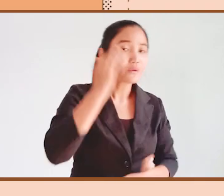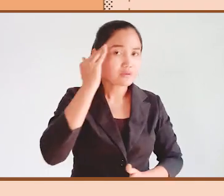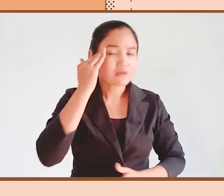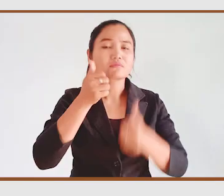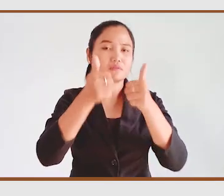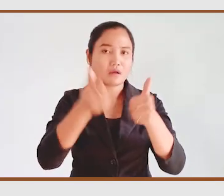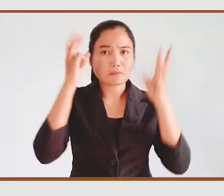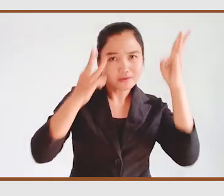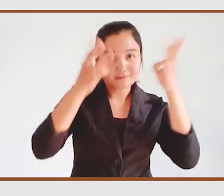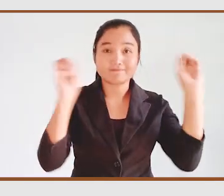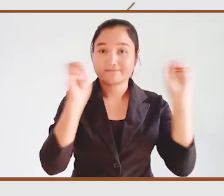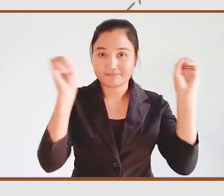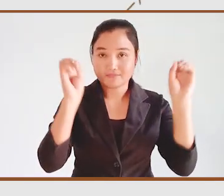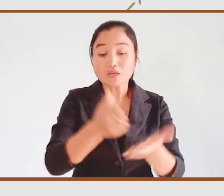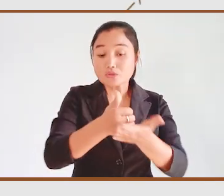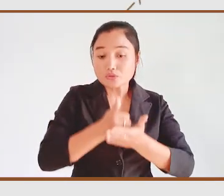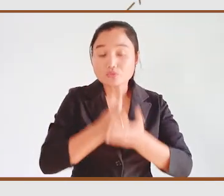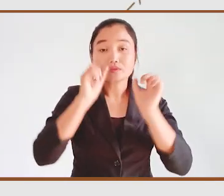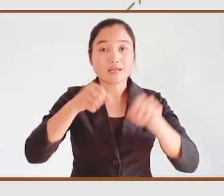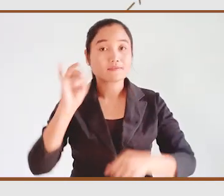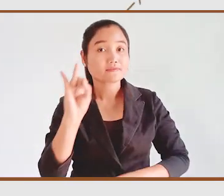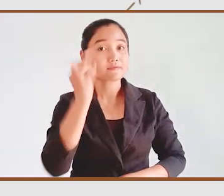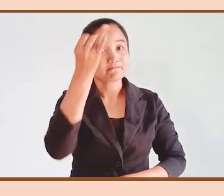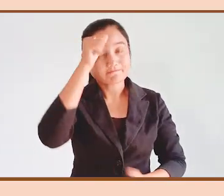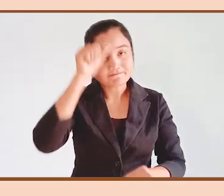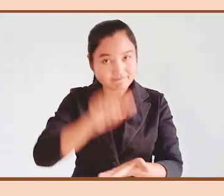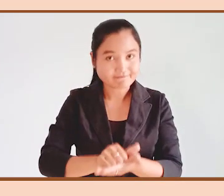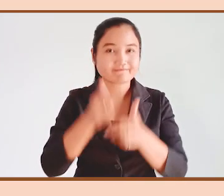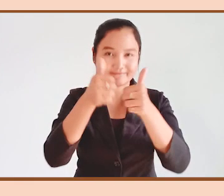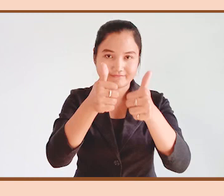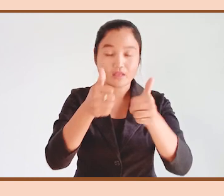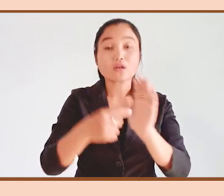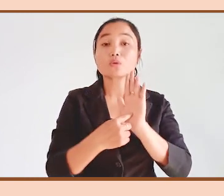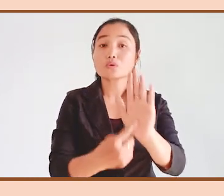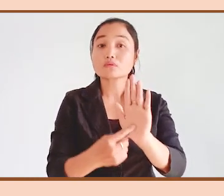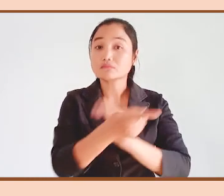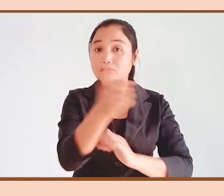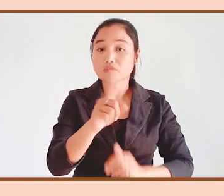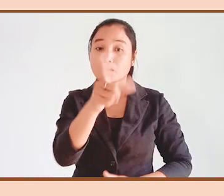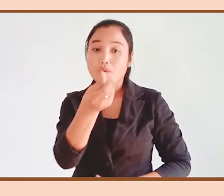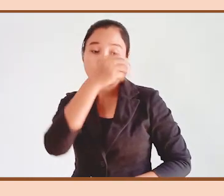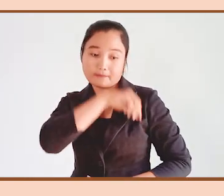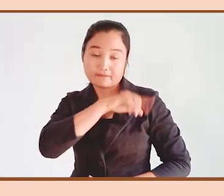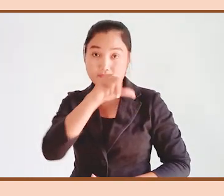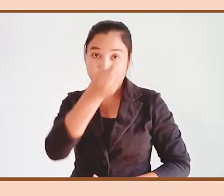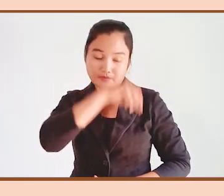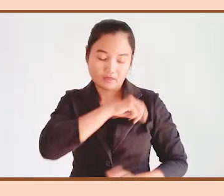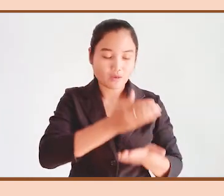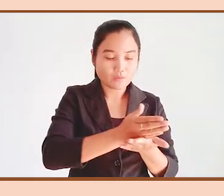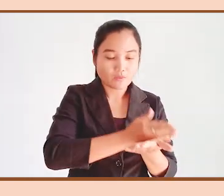ភទៀត 2. ជួយអ្នកក្នុងការសម្រេចចិត្តឧទាហរណ៍ថាអ្នកយកប្រាក់ចំណូលប្រចាំខែរបស់អ្នក